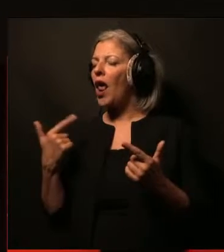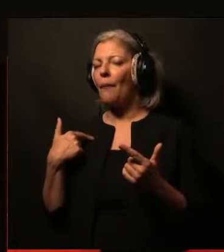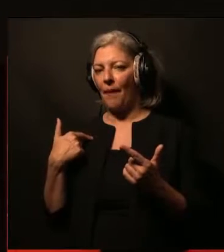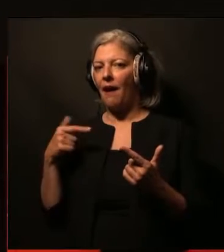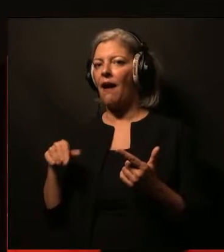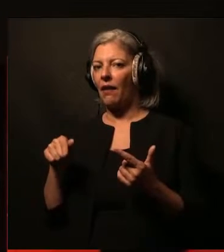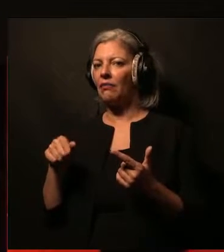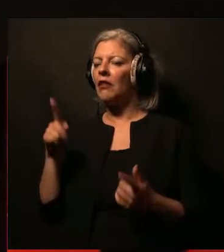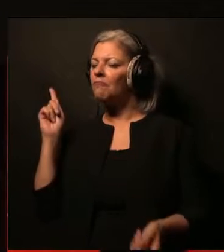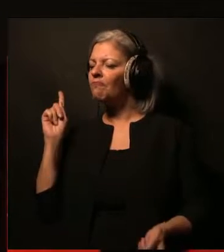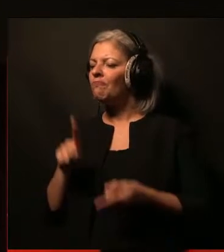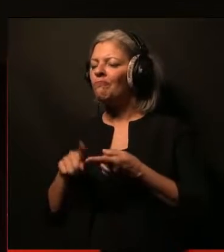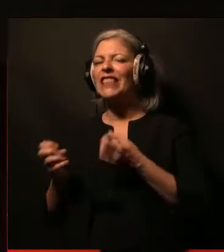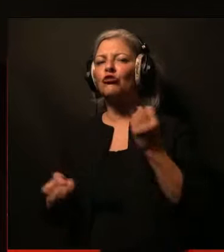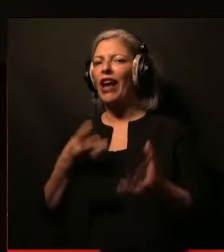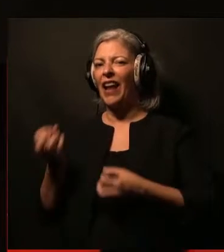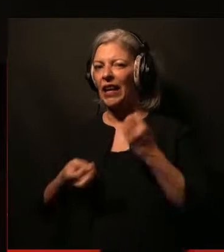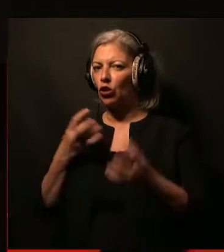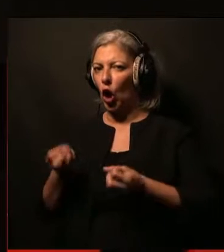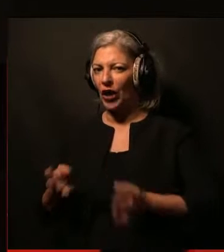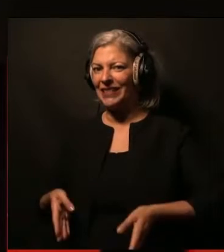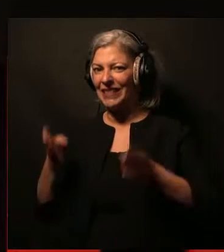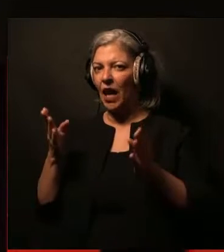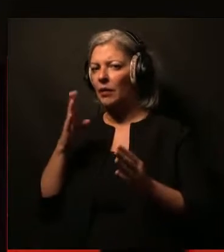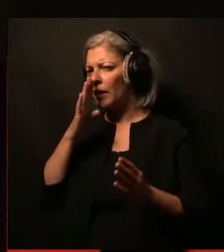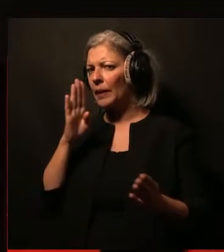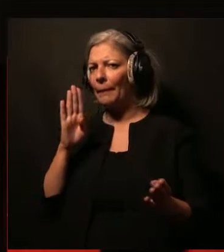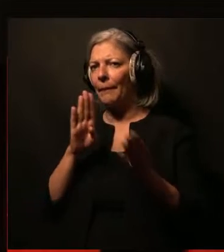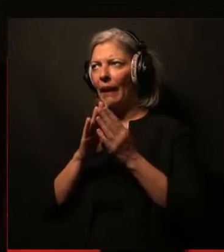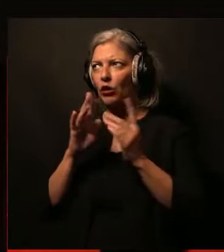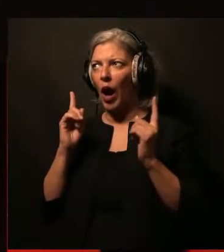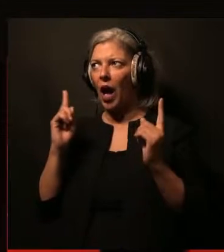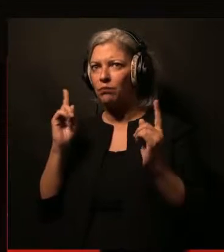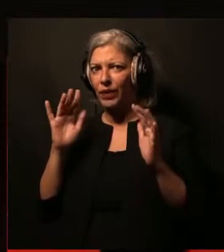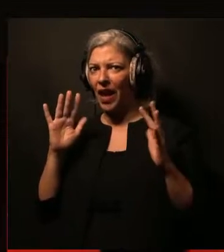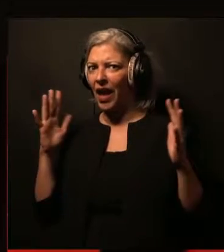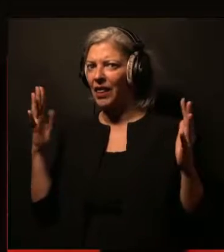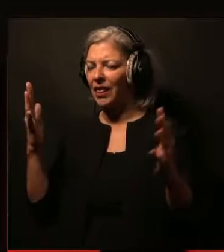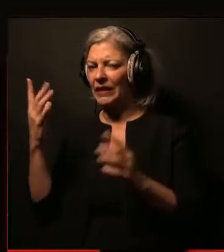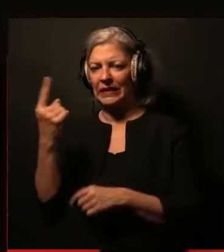discarica con un importante impatto sull'ambiente e sulla nostra